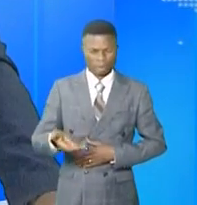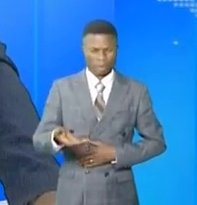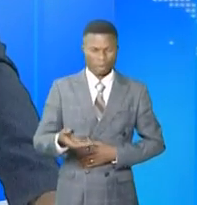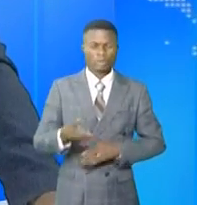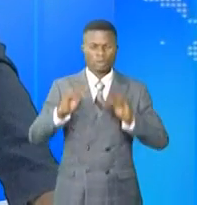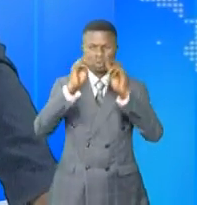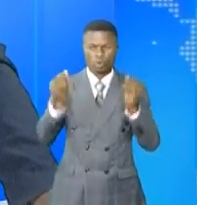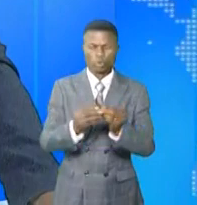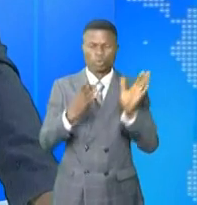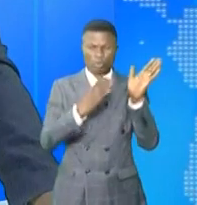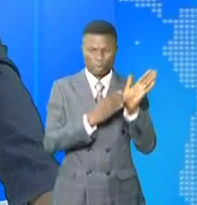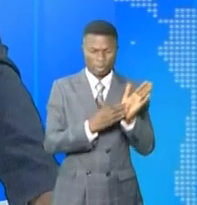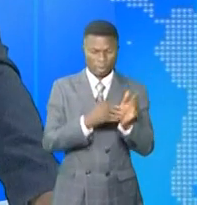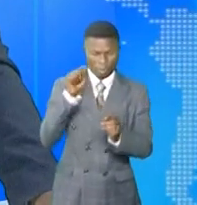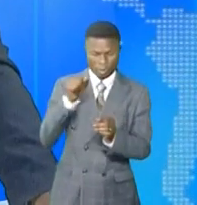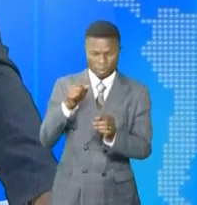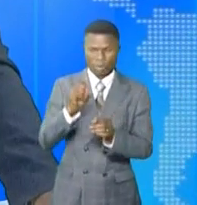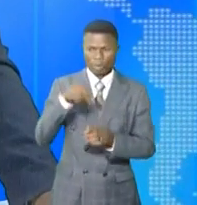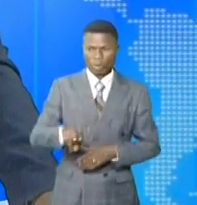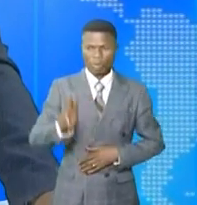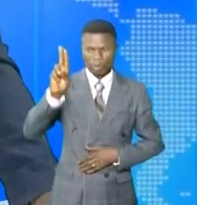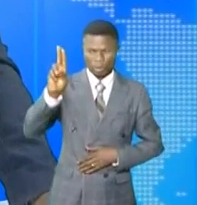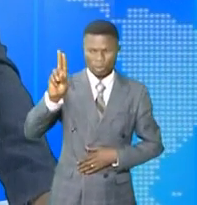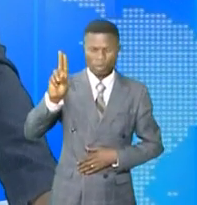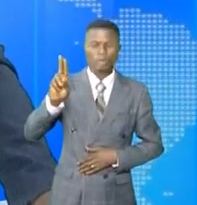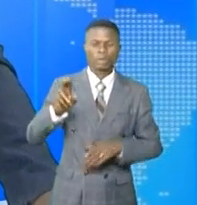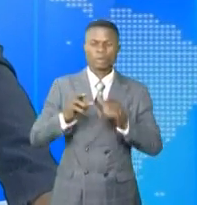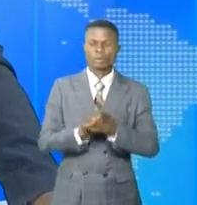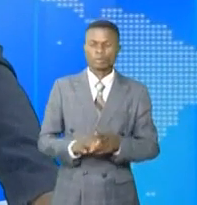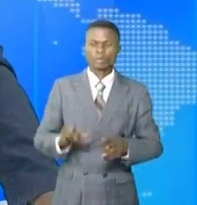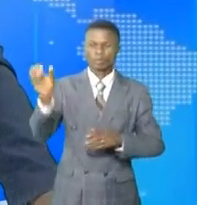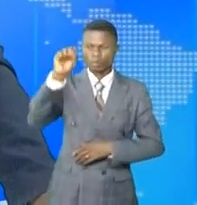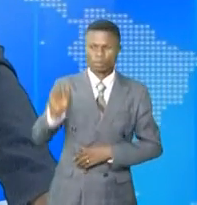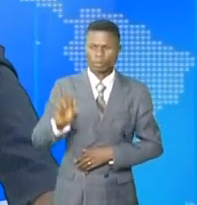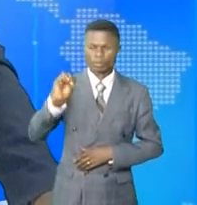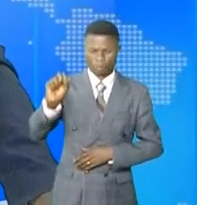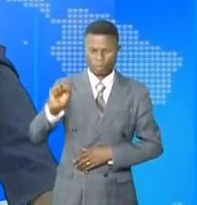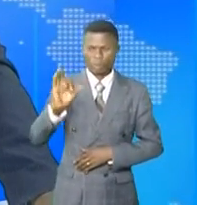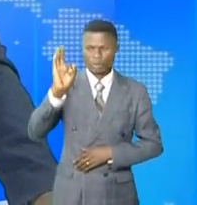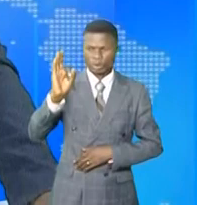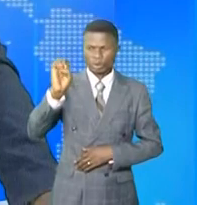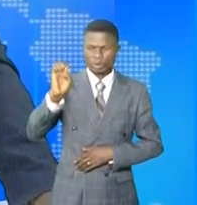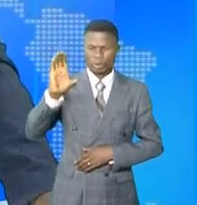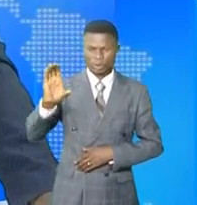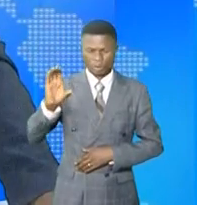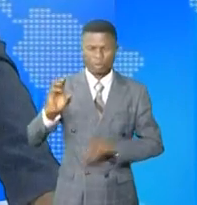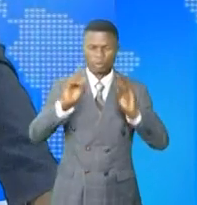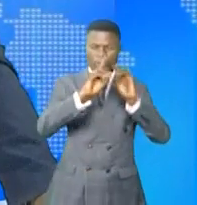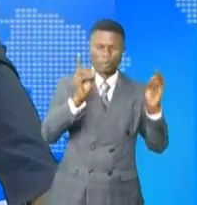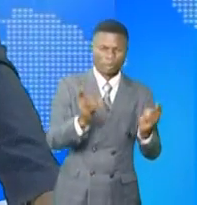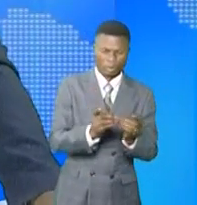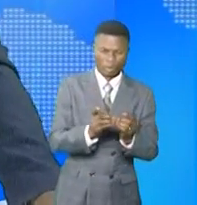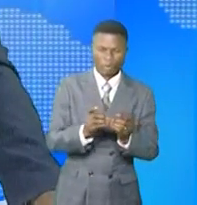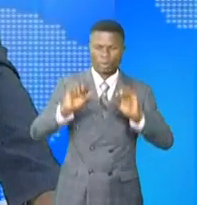9 délégations parmi lesquelles l'UDPS et alliés, le SINAMED, l'AFEC et l'ANEP dans la délégation